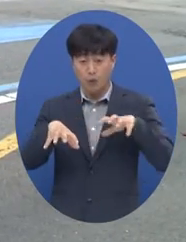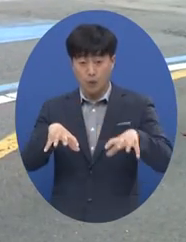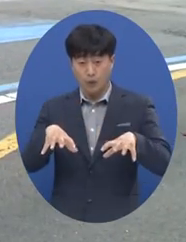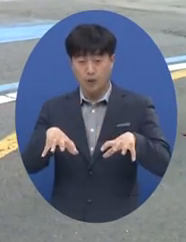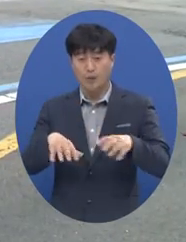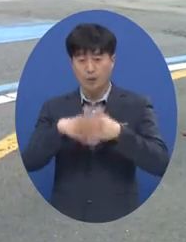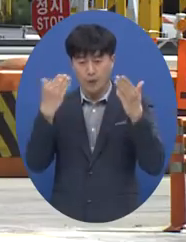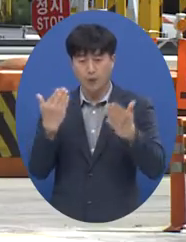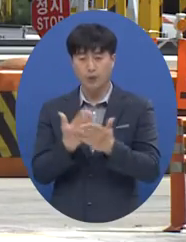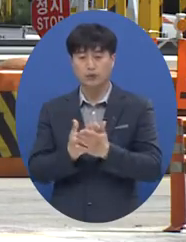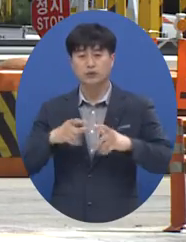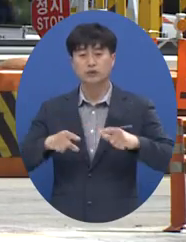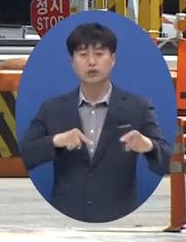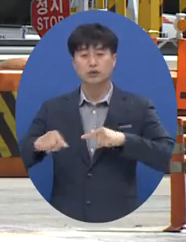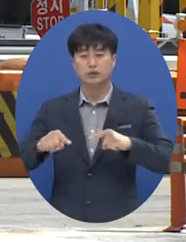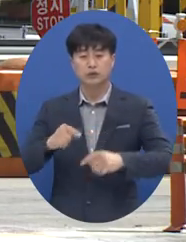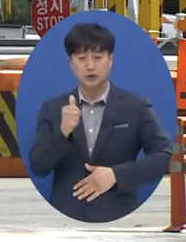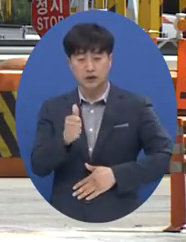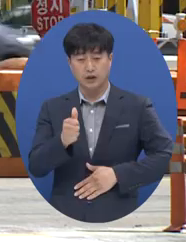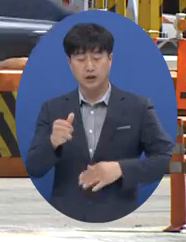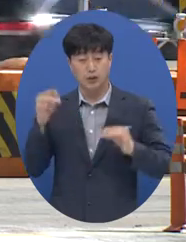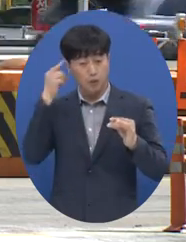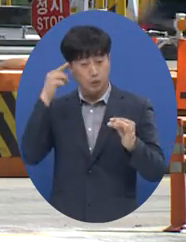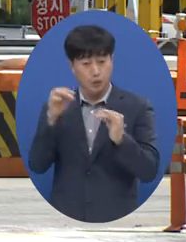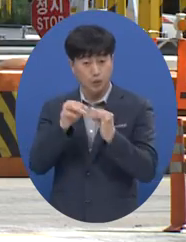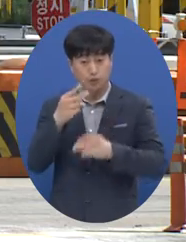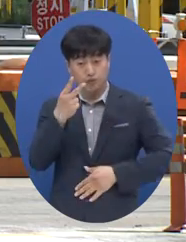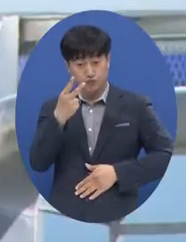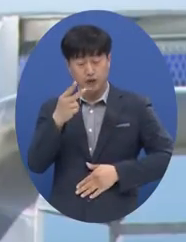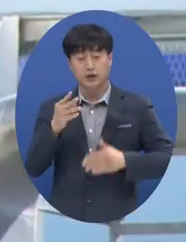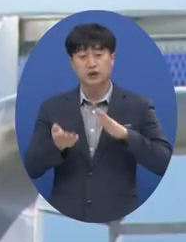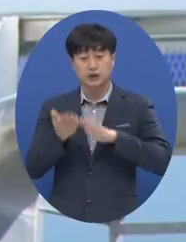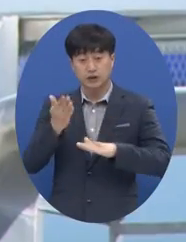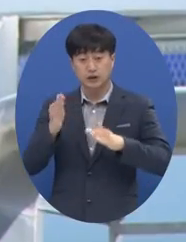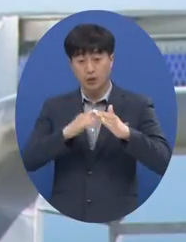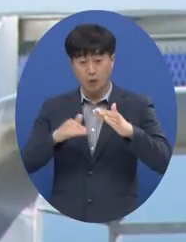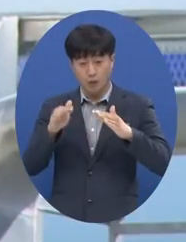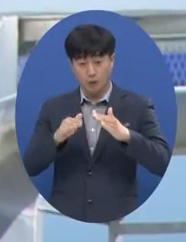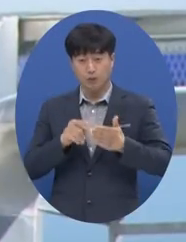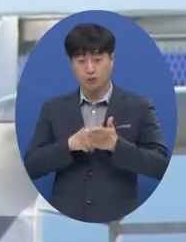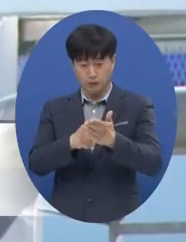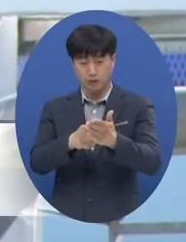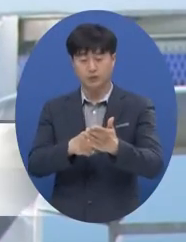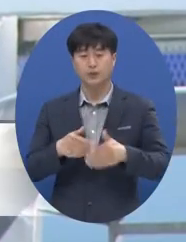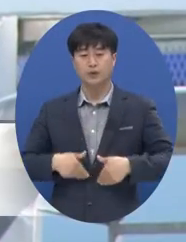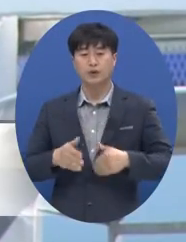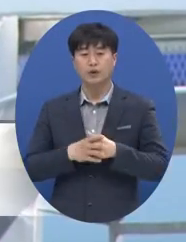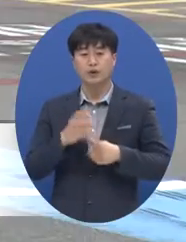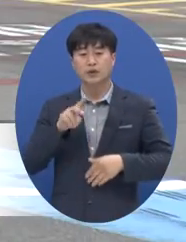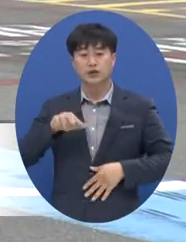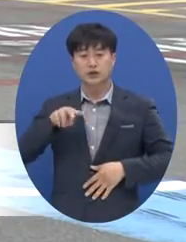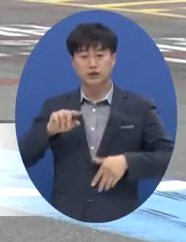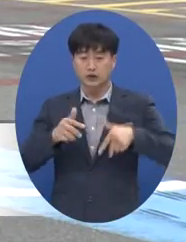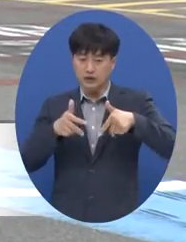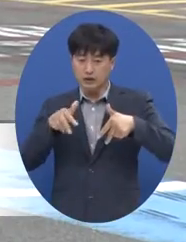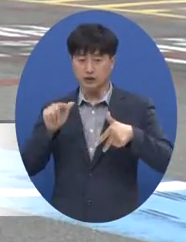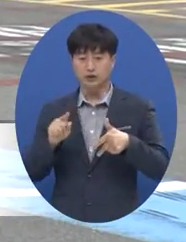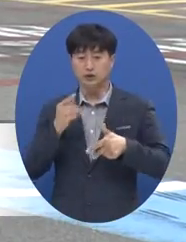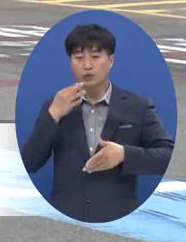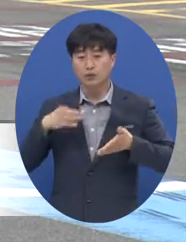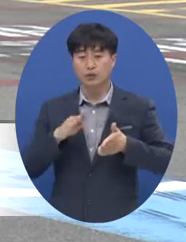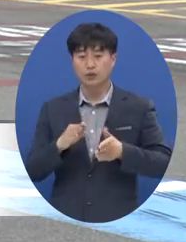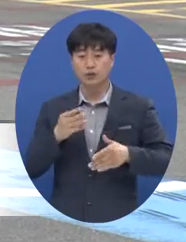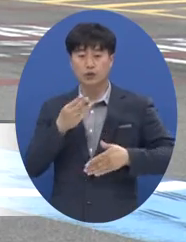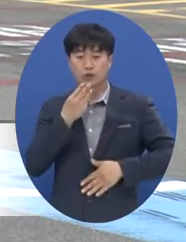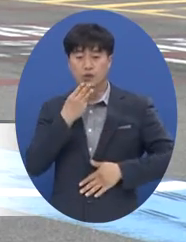경유하는 모든 지자체장의 동의를 얻어 2개 이상 지자체장이 공동 신청해야 합니다. 민선 7개 경기도는 서울 외곽순환